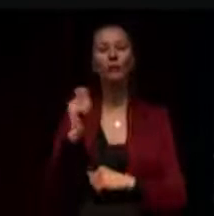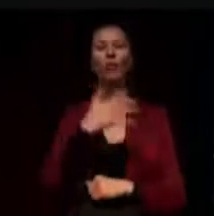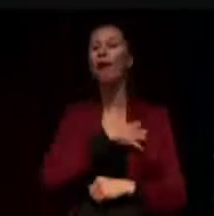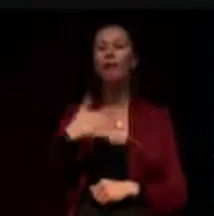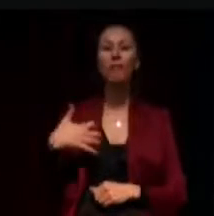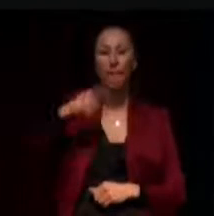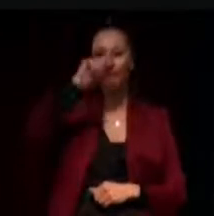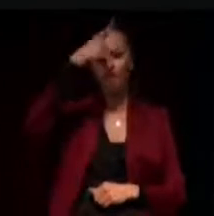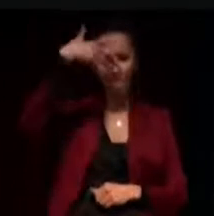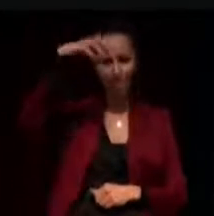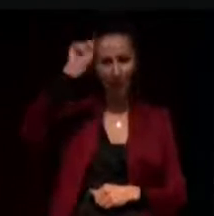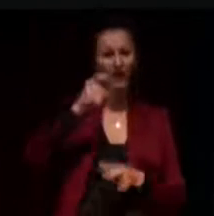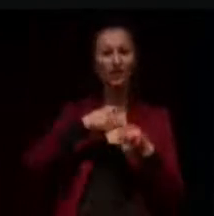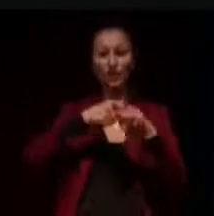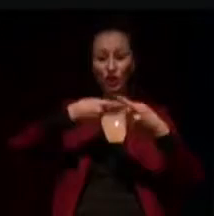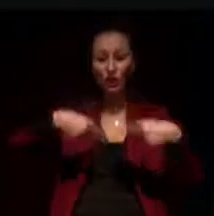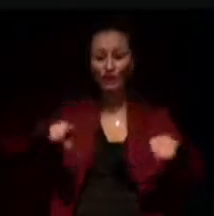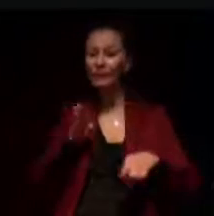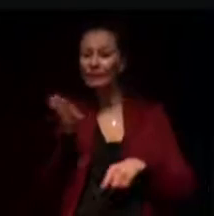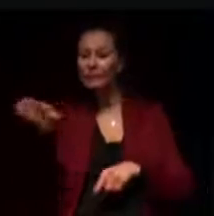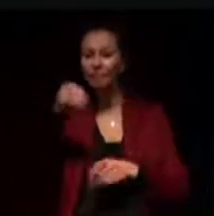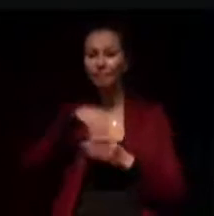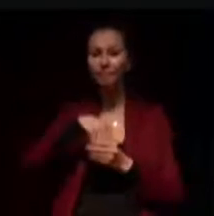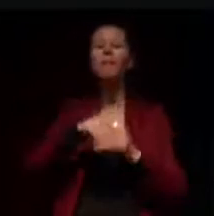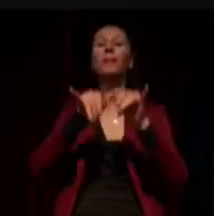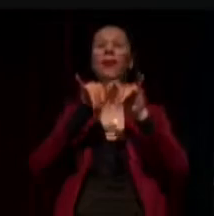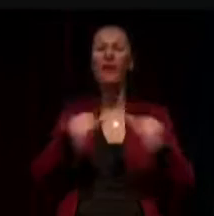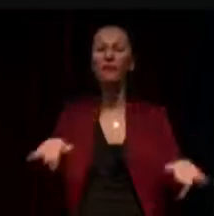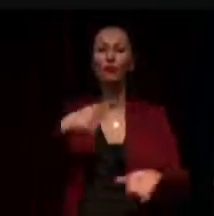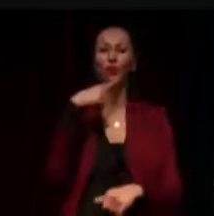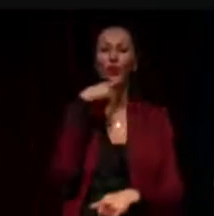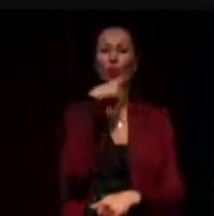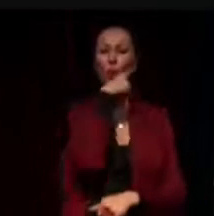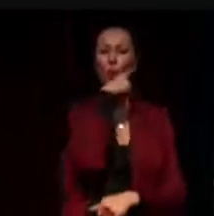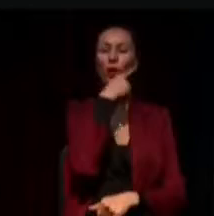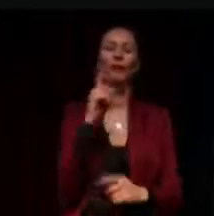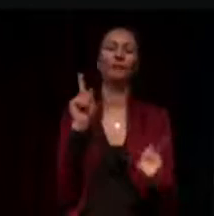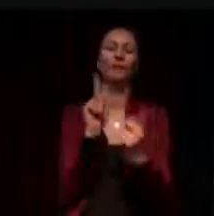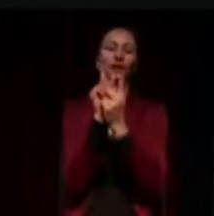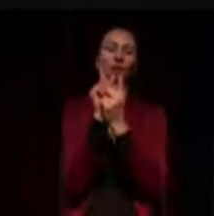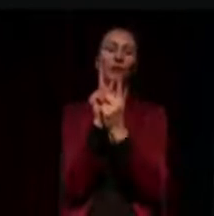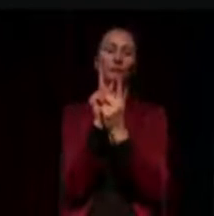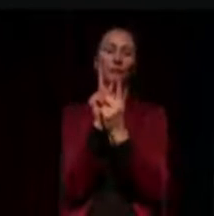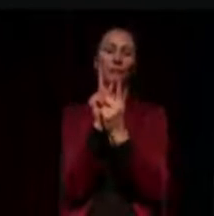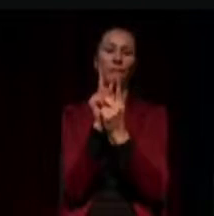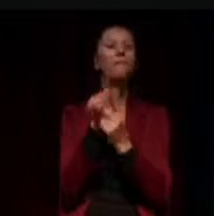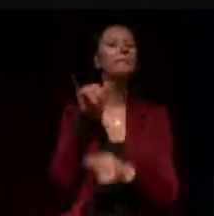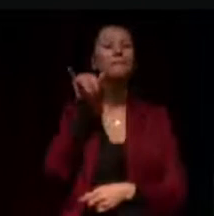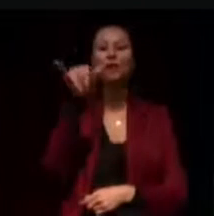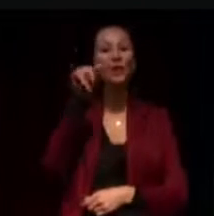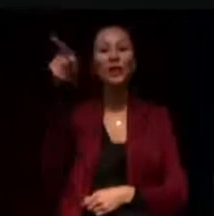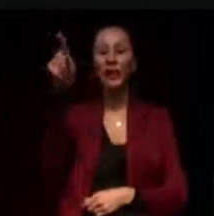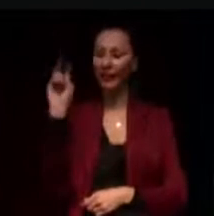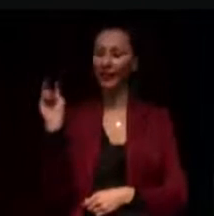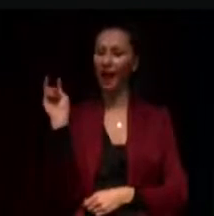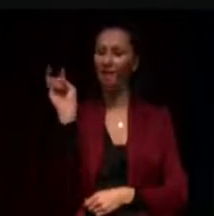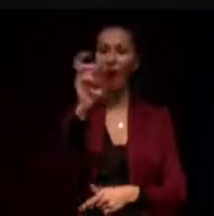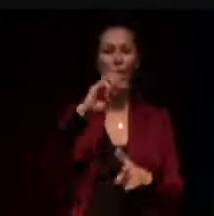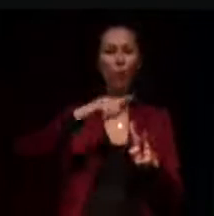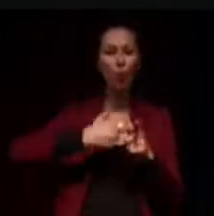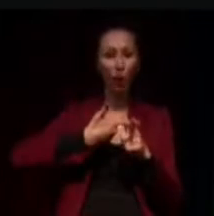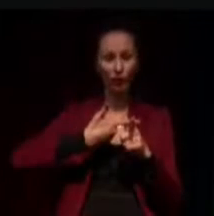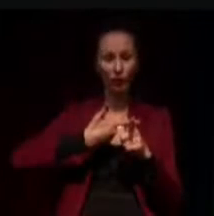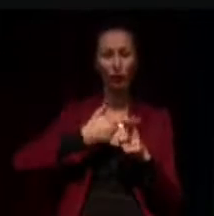ana merkezine ve çevresine gitmek için aynı zorluklarla karşı karşıya. Çiğli tramvay